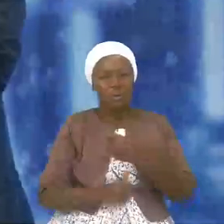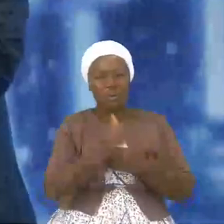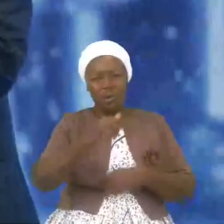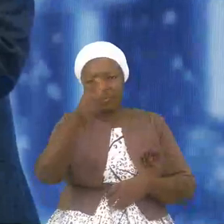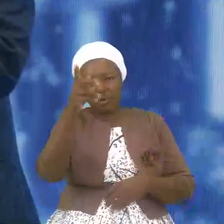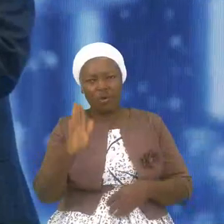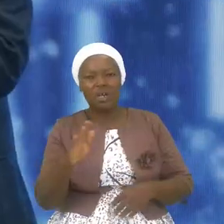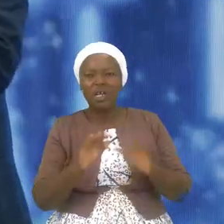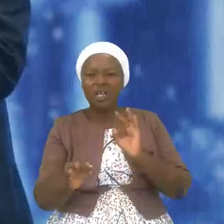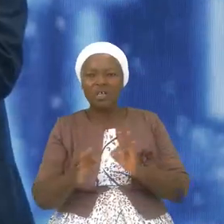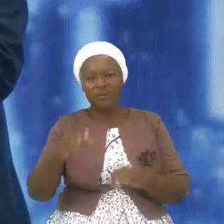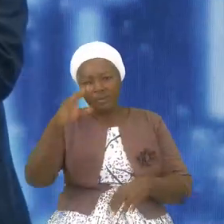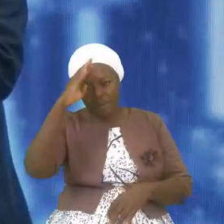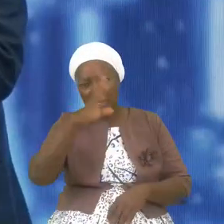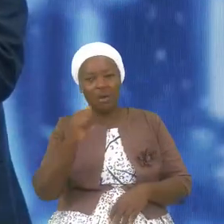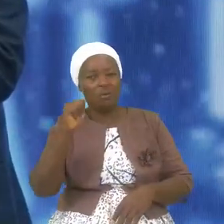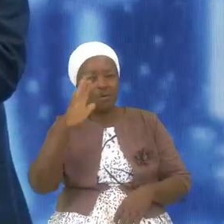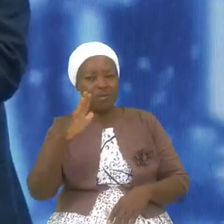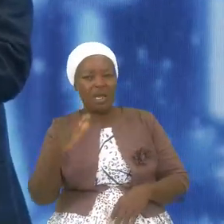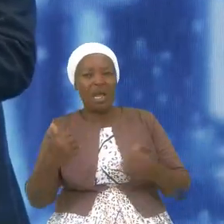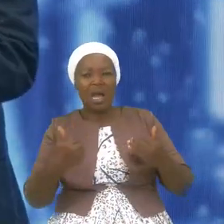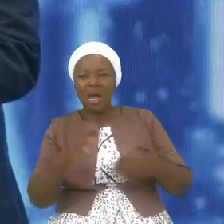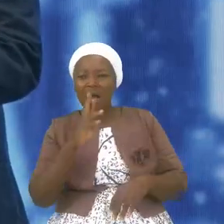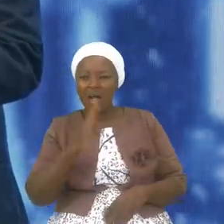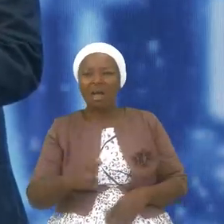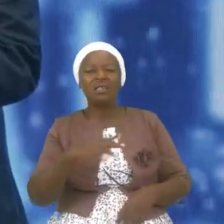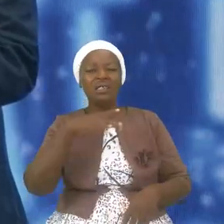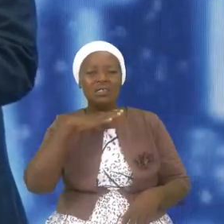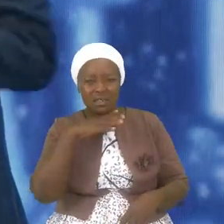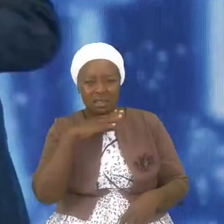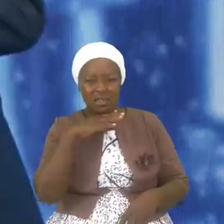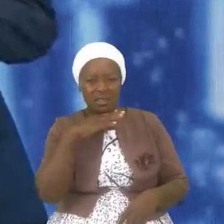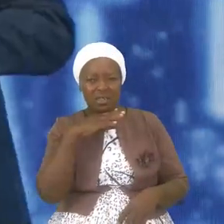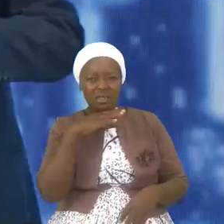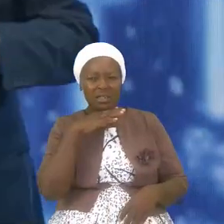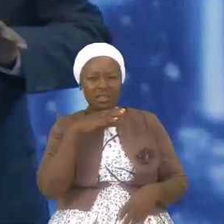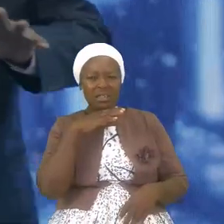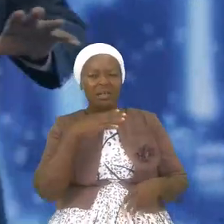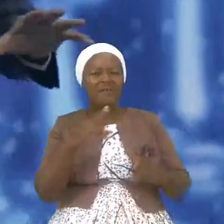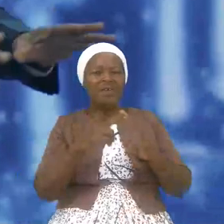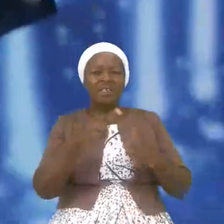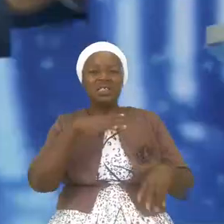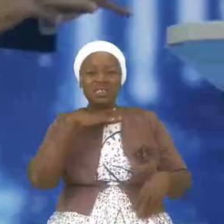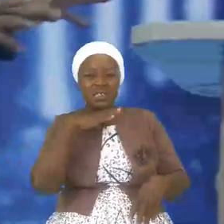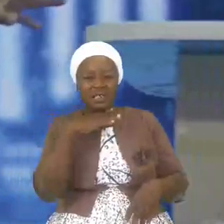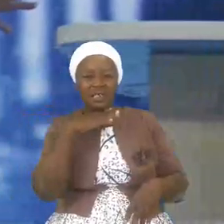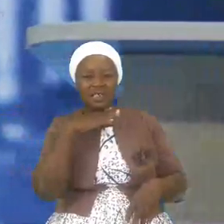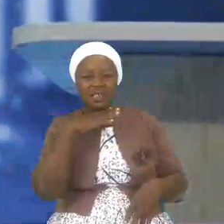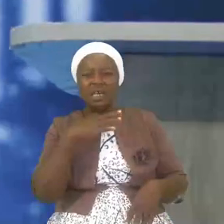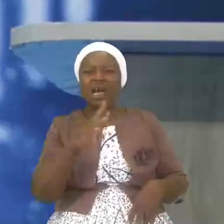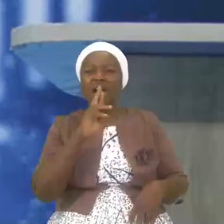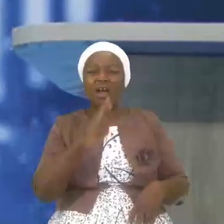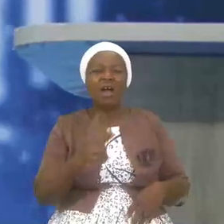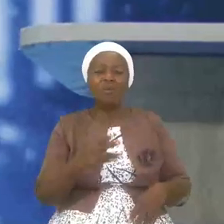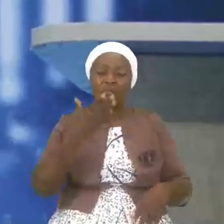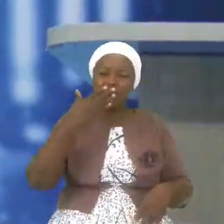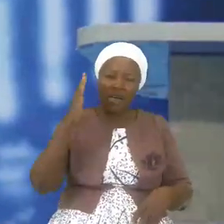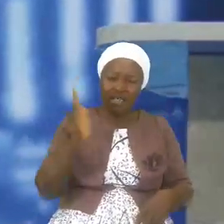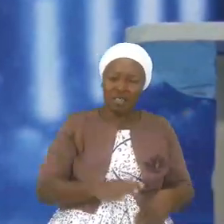Dieu? Si les hommes et les femmes sont profanes, sale, corrompu,